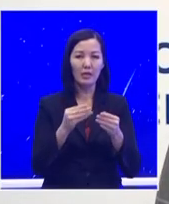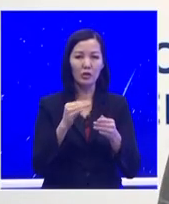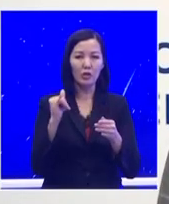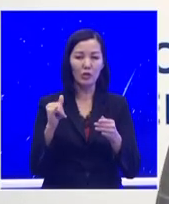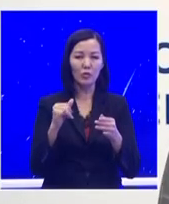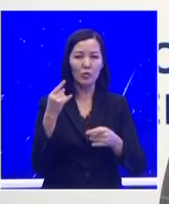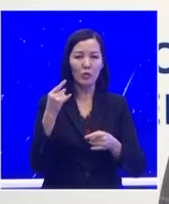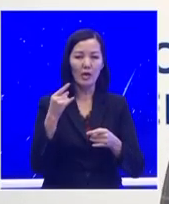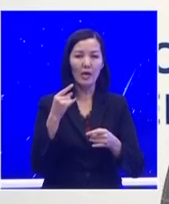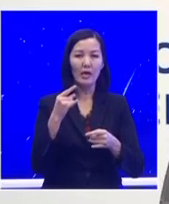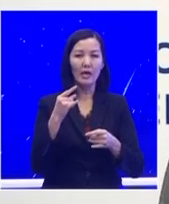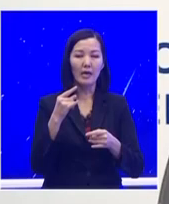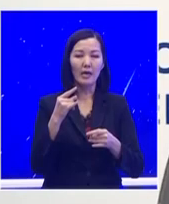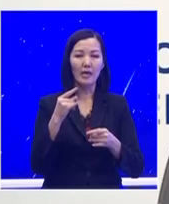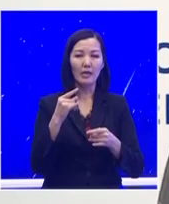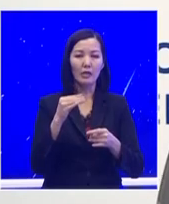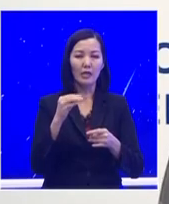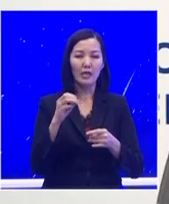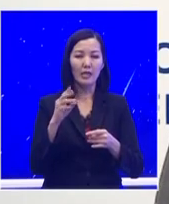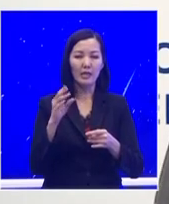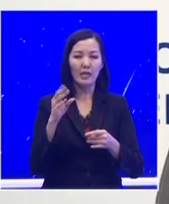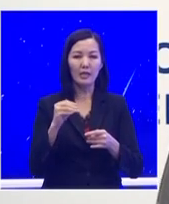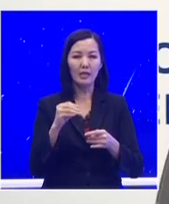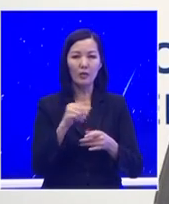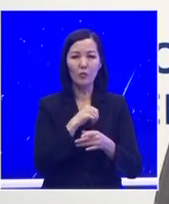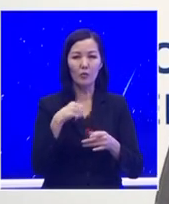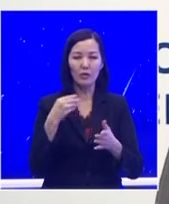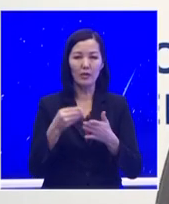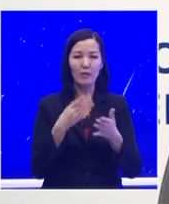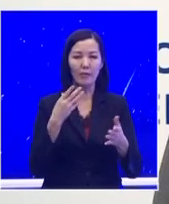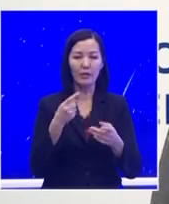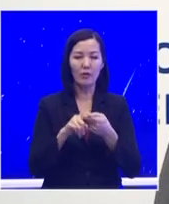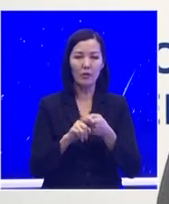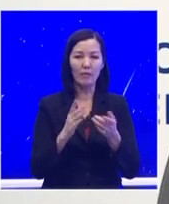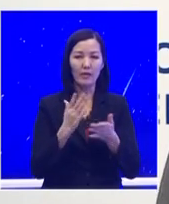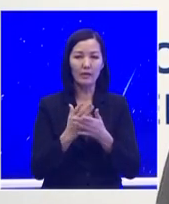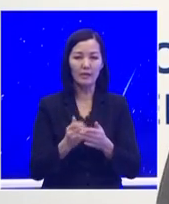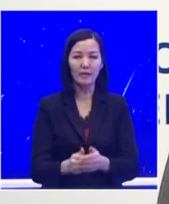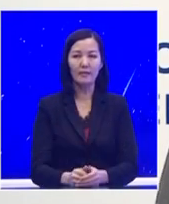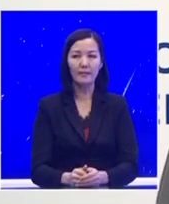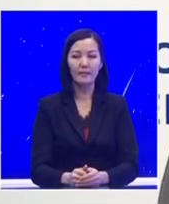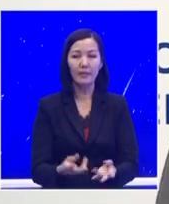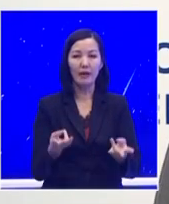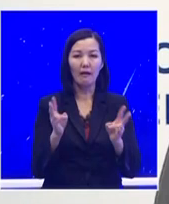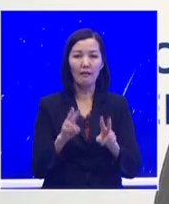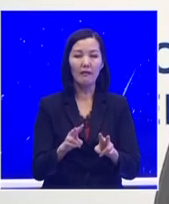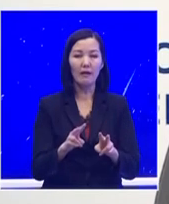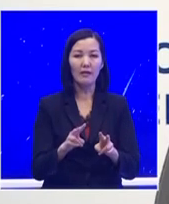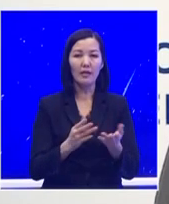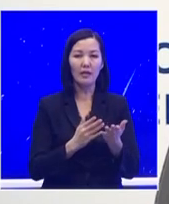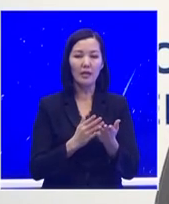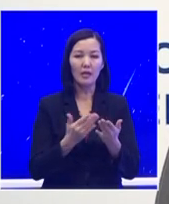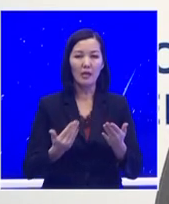энерготрейд жауапкершілікті серіктестігі өзінің бағаны көтеру себебі осыдан болып табылады. Қалған коммуналдық